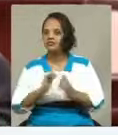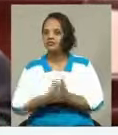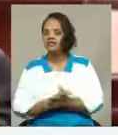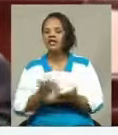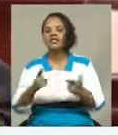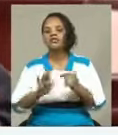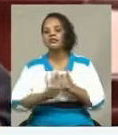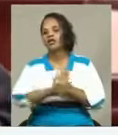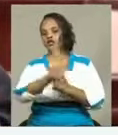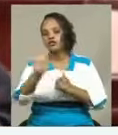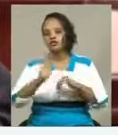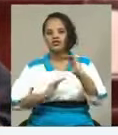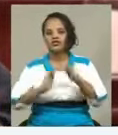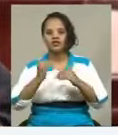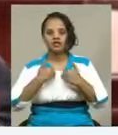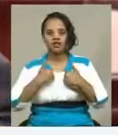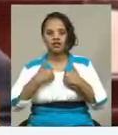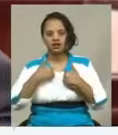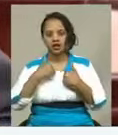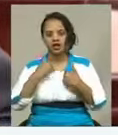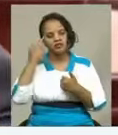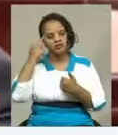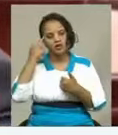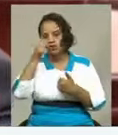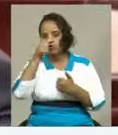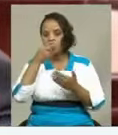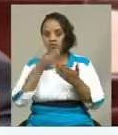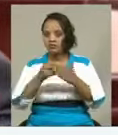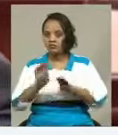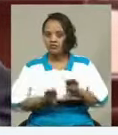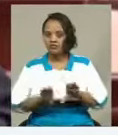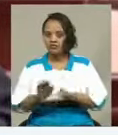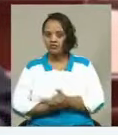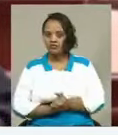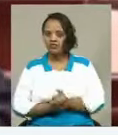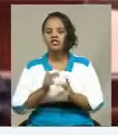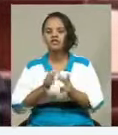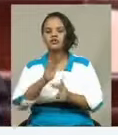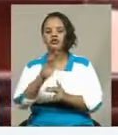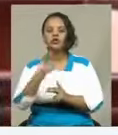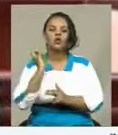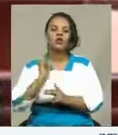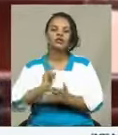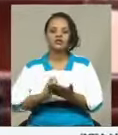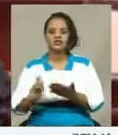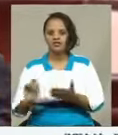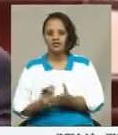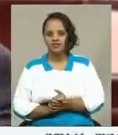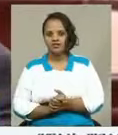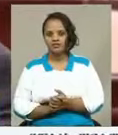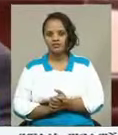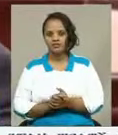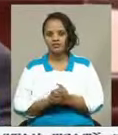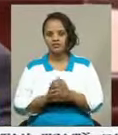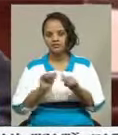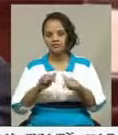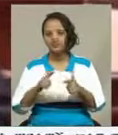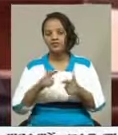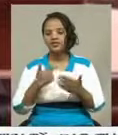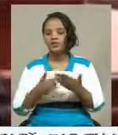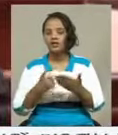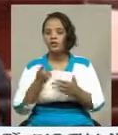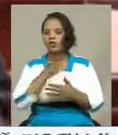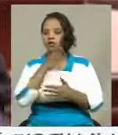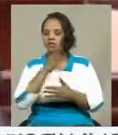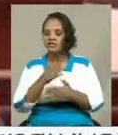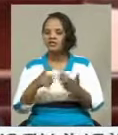እድል በራሳችሁ እጅ እንዳለ እዛ ጋር አስባለሁ። ለኢትዮጵያ መልካም በማድረግ ስማቸውን በወርቅ ቀለም ሊጻፍ የሚችልበት ነገር እዛ ጋር ልፈጥሩ ይችላላቸው። ይሄ